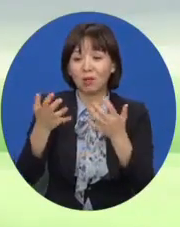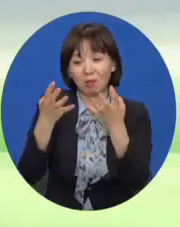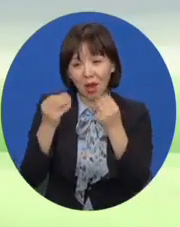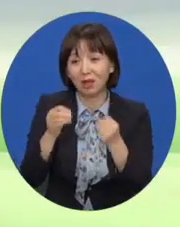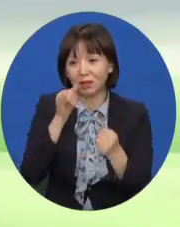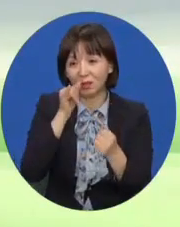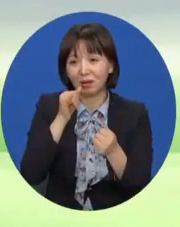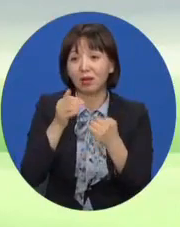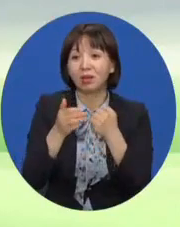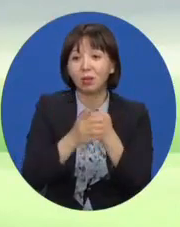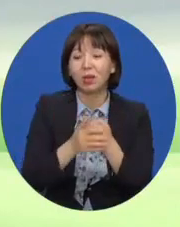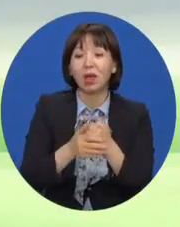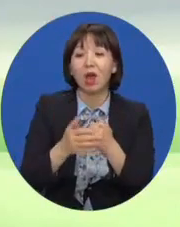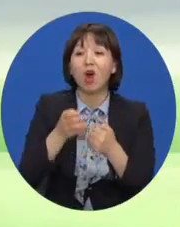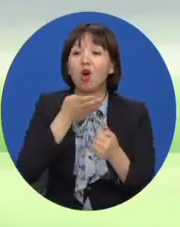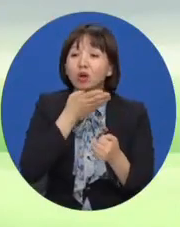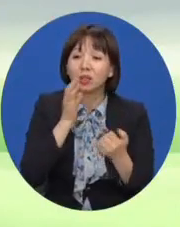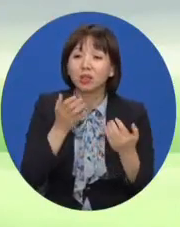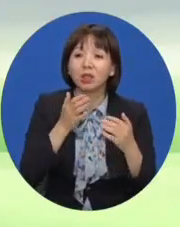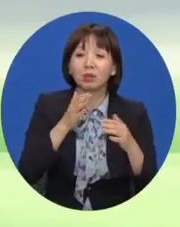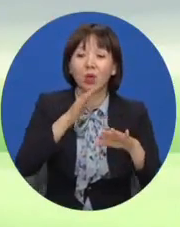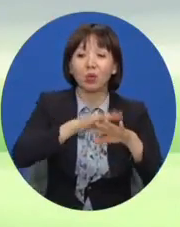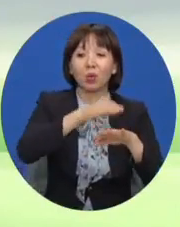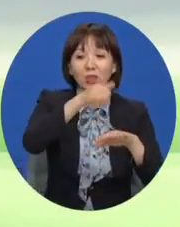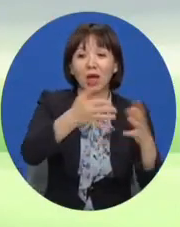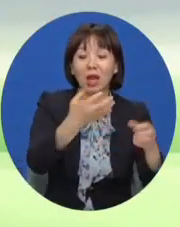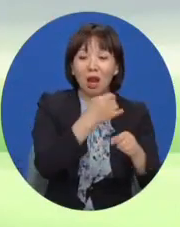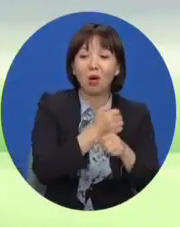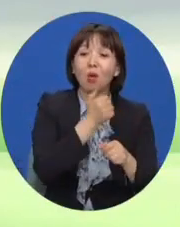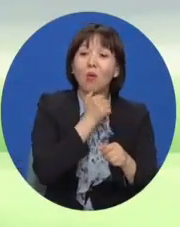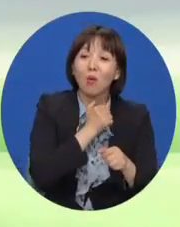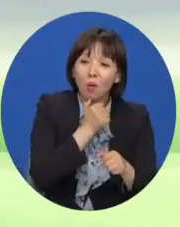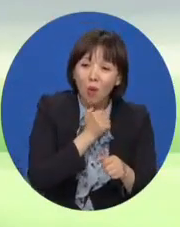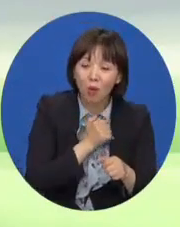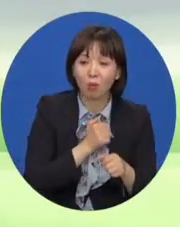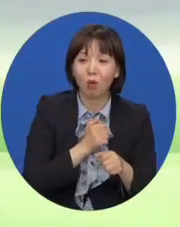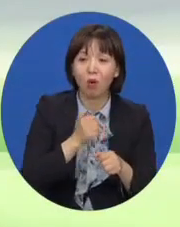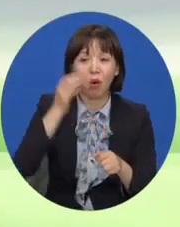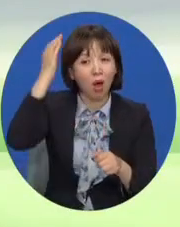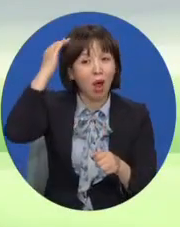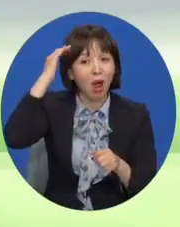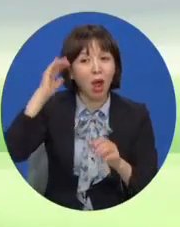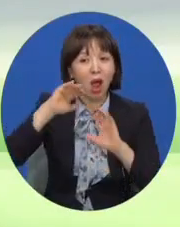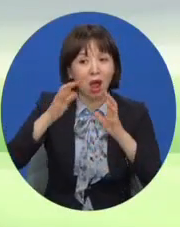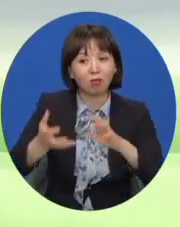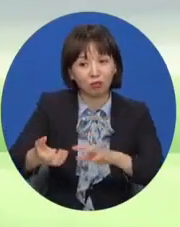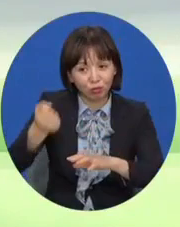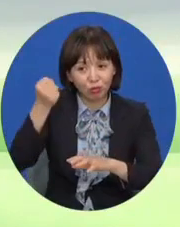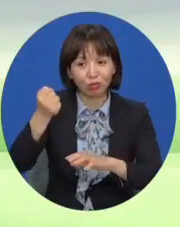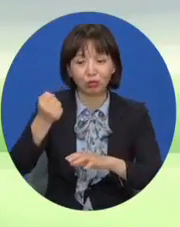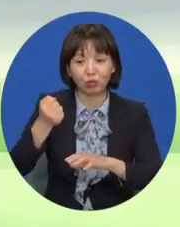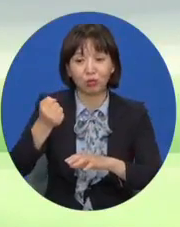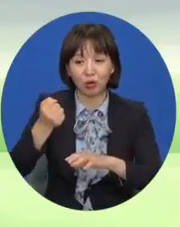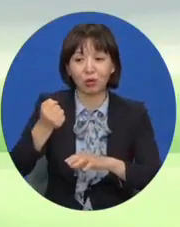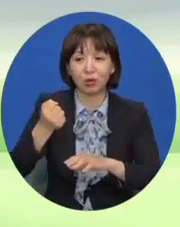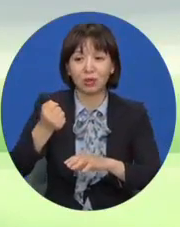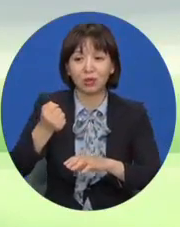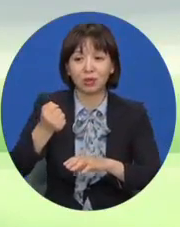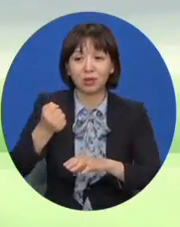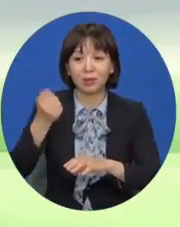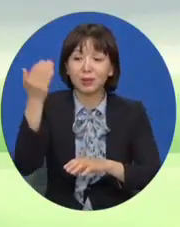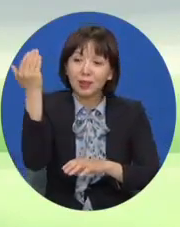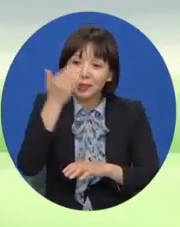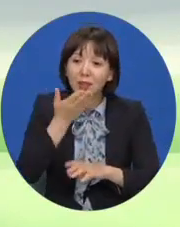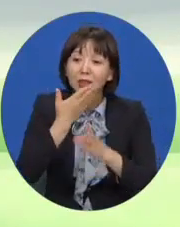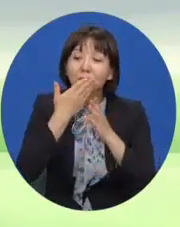어떤 농장에서 일도 하고 거기서 나아지는 콩이나 저기서 나는 신토부리 또 이런 그 로컬 푸드의 농산물 가지고 된장